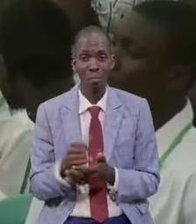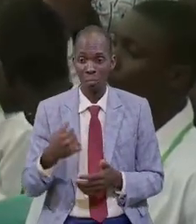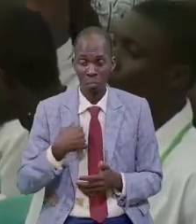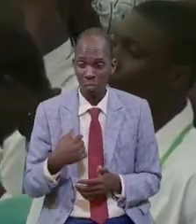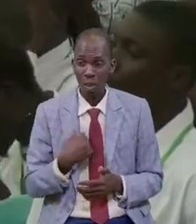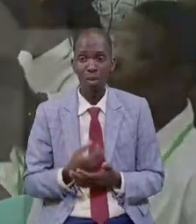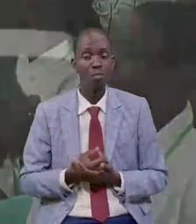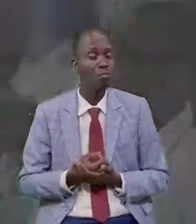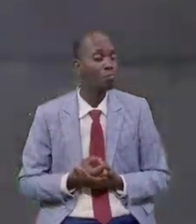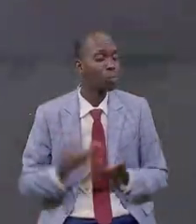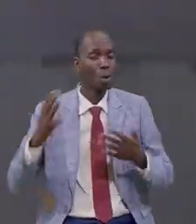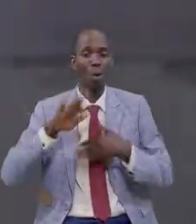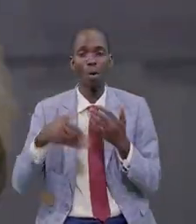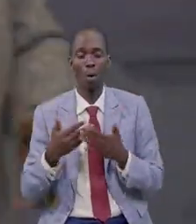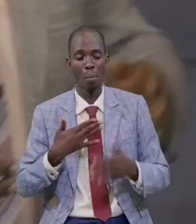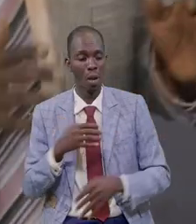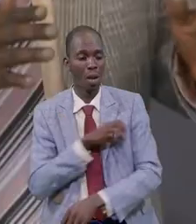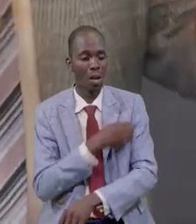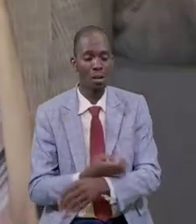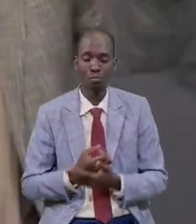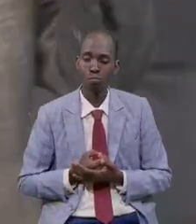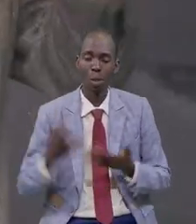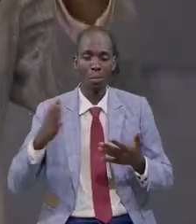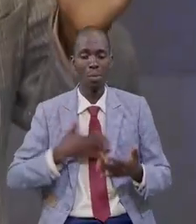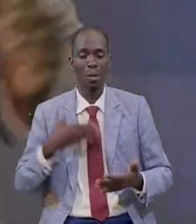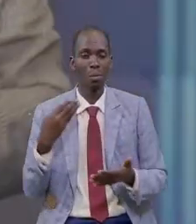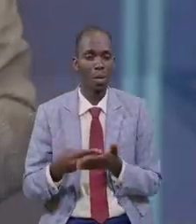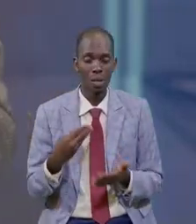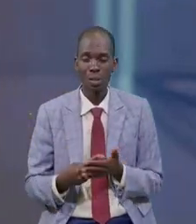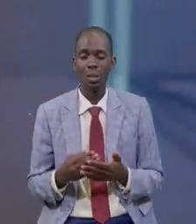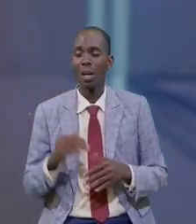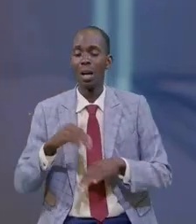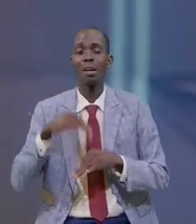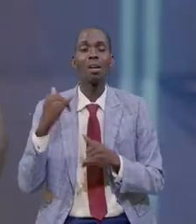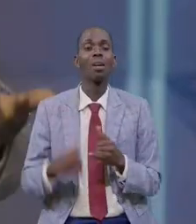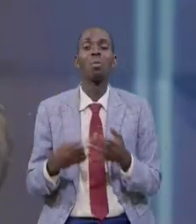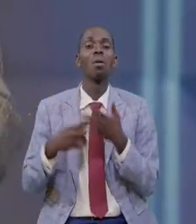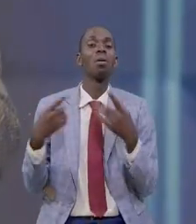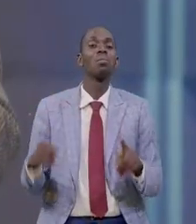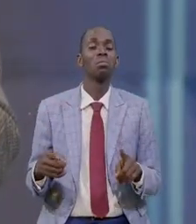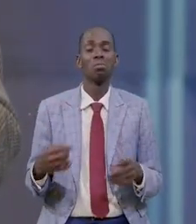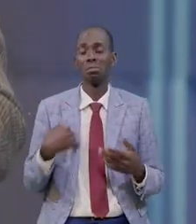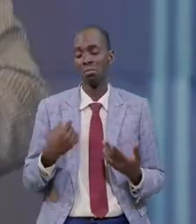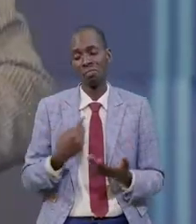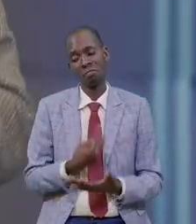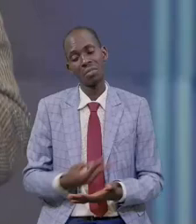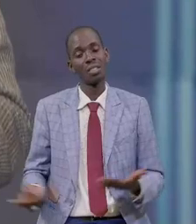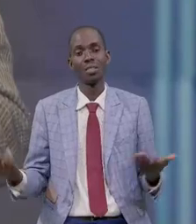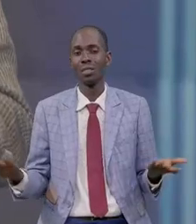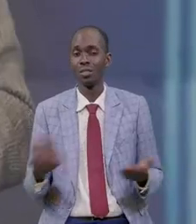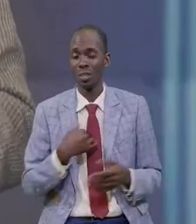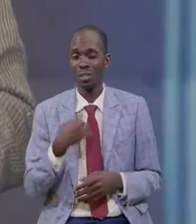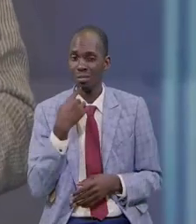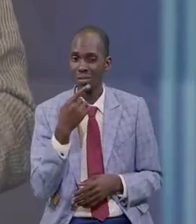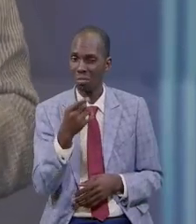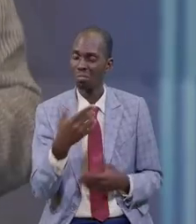j'ai passé toute mon énergie et tout mon argent et j'ai dit voici ce que je feris tu sais